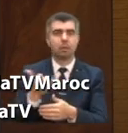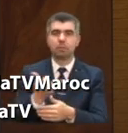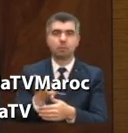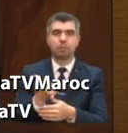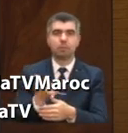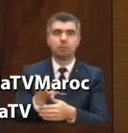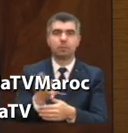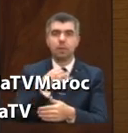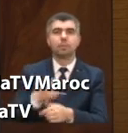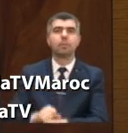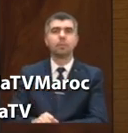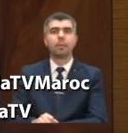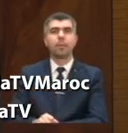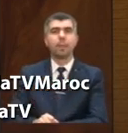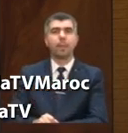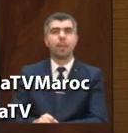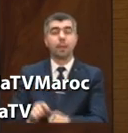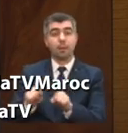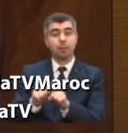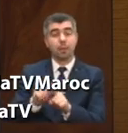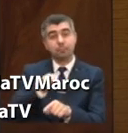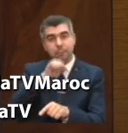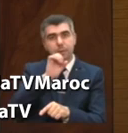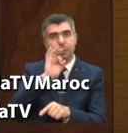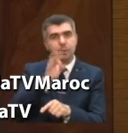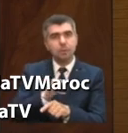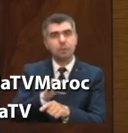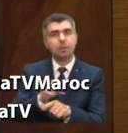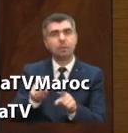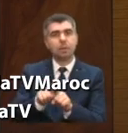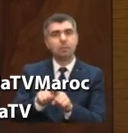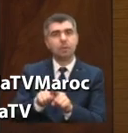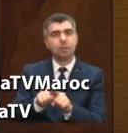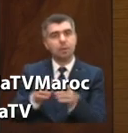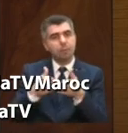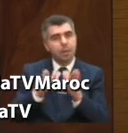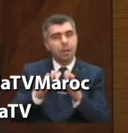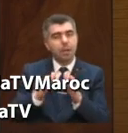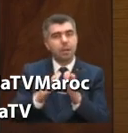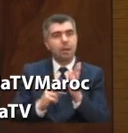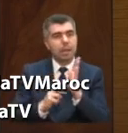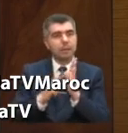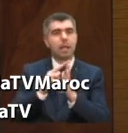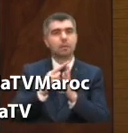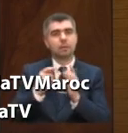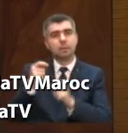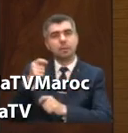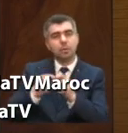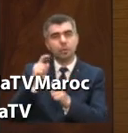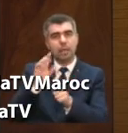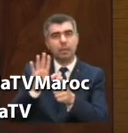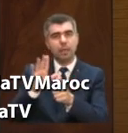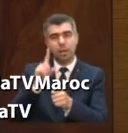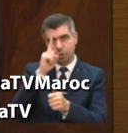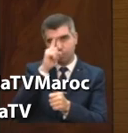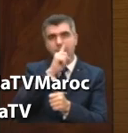فيه صرامة كبيرة وكبيرة جدا، لأنه بغينا باش ننجحوا فعلا الإطلاق ديال الاقتصاد الوطني بشكل متدرج إلى نهاية شهر 6 إن شاء الله. نتمنى